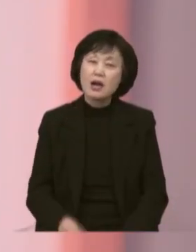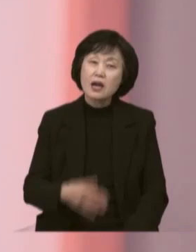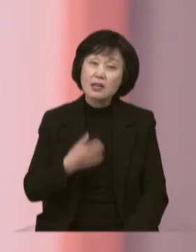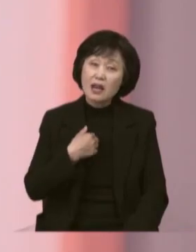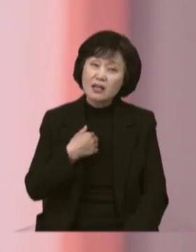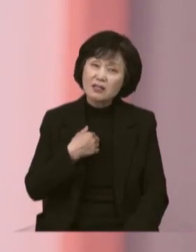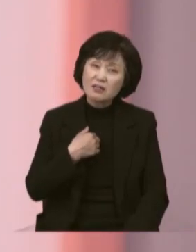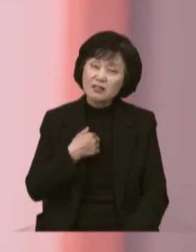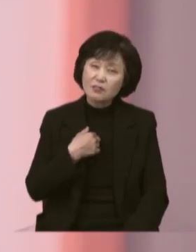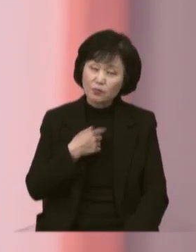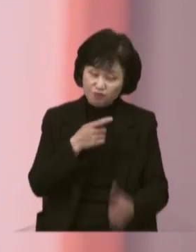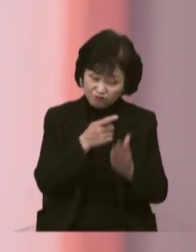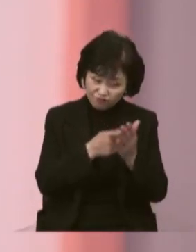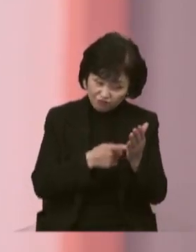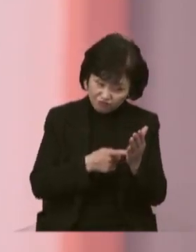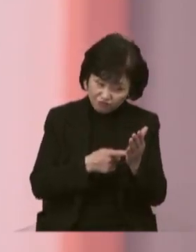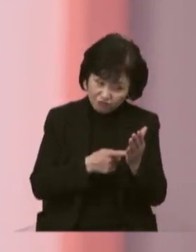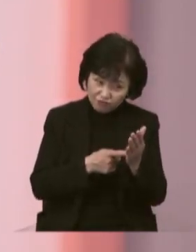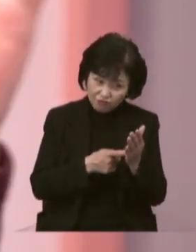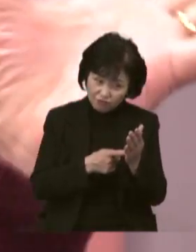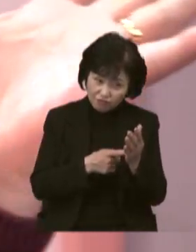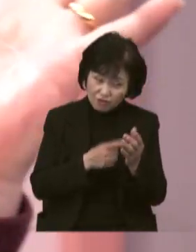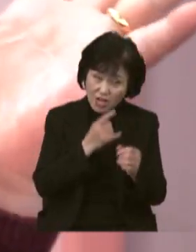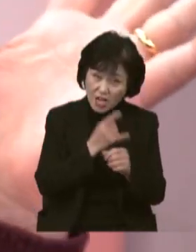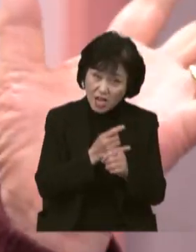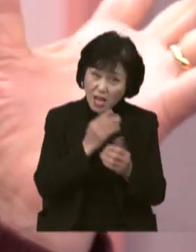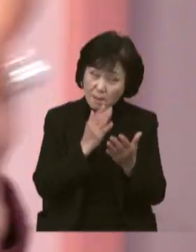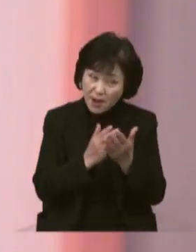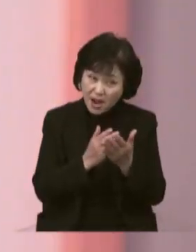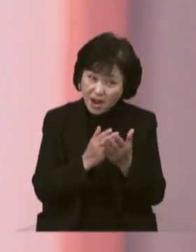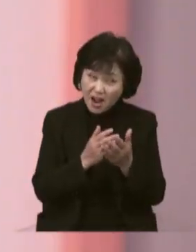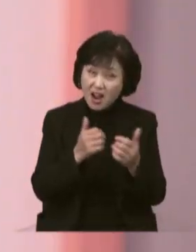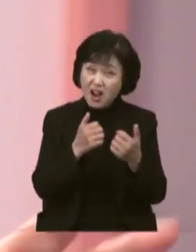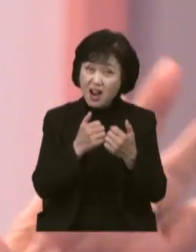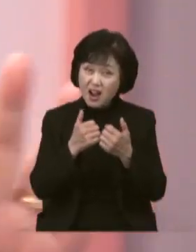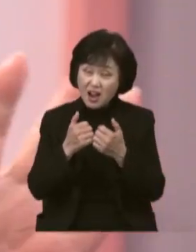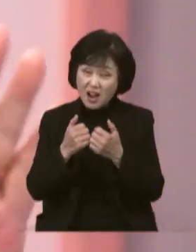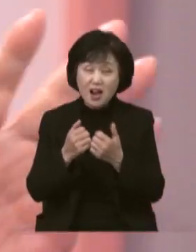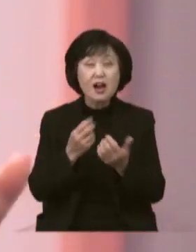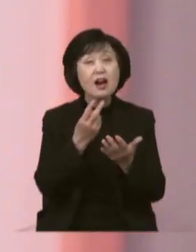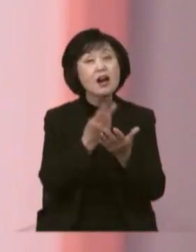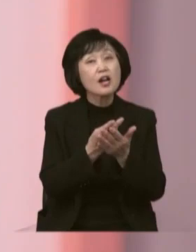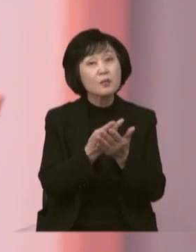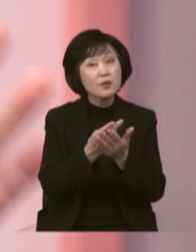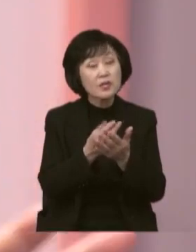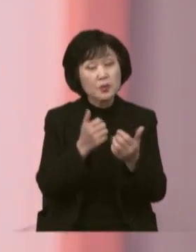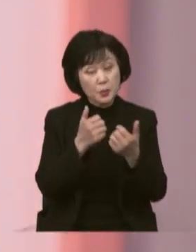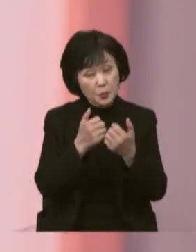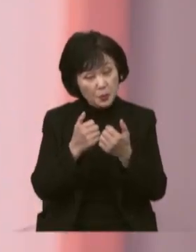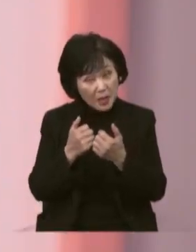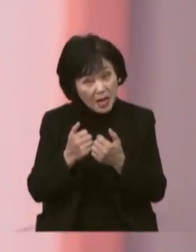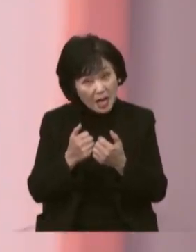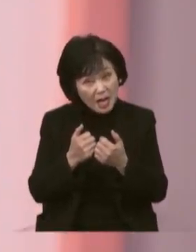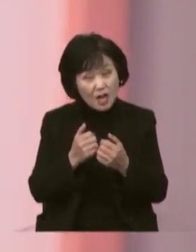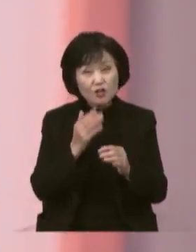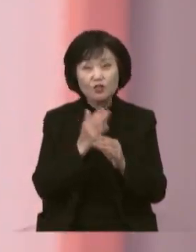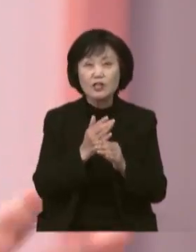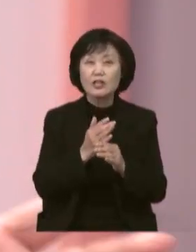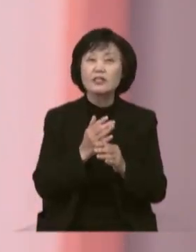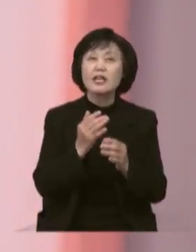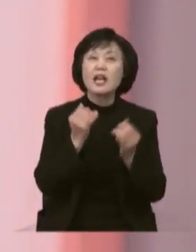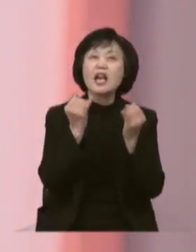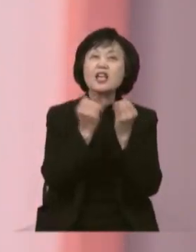오겠다. 어딜 가냐? 그래서 아니. 잠깐 내가 나갔다가 수술 있고 뭐 문제 없이 하겠다